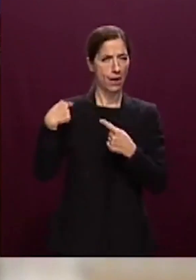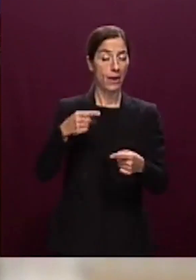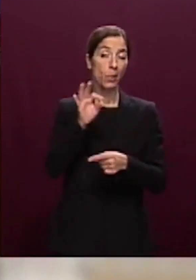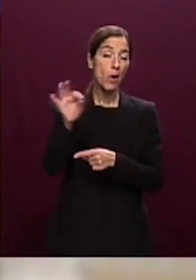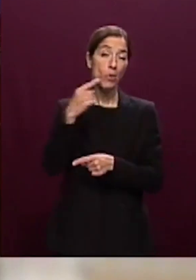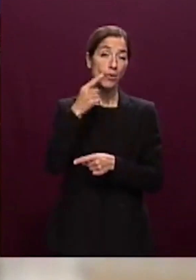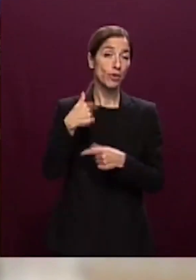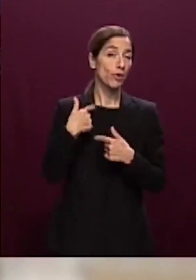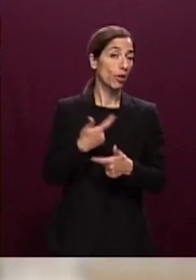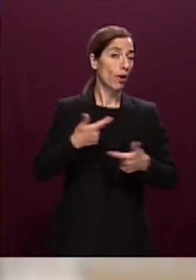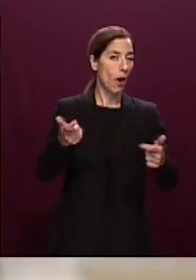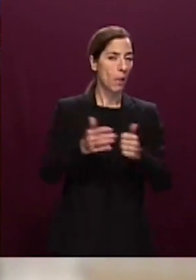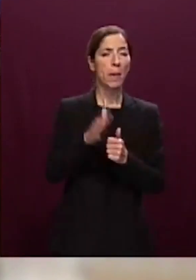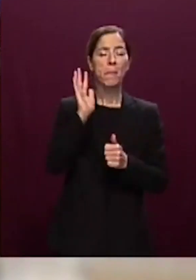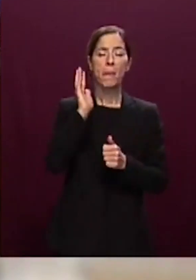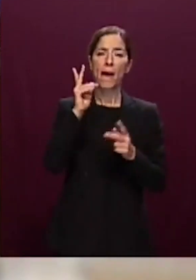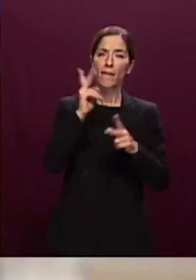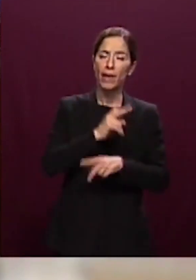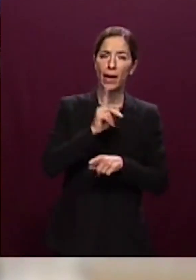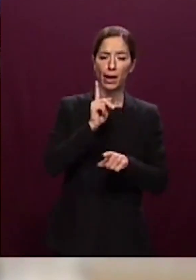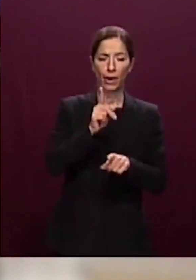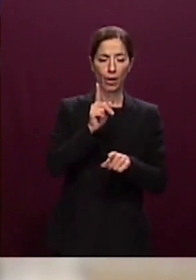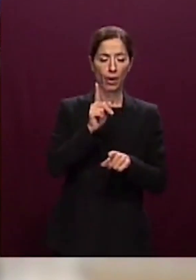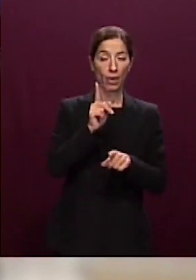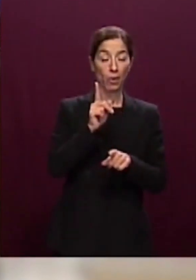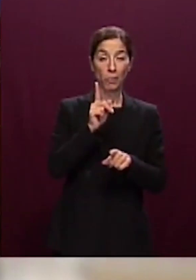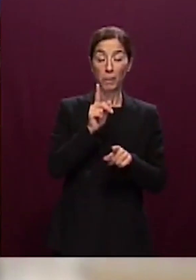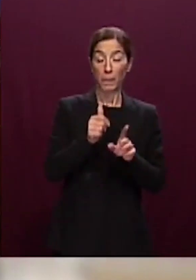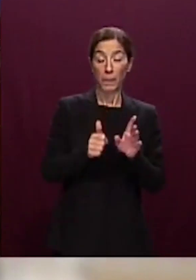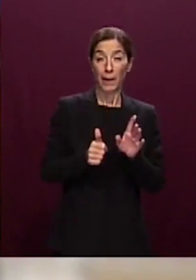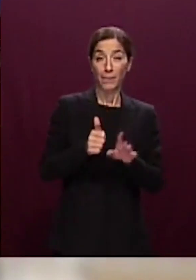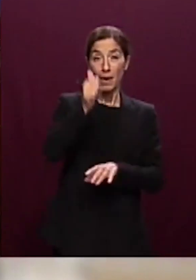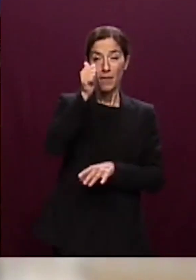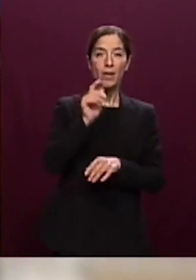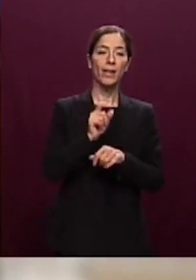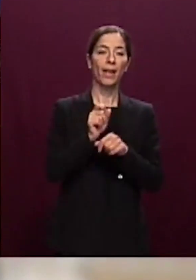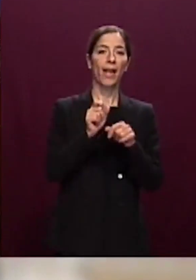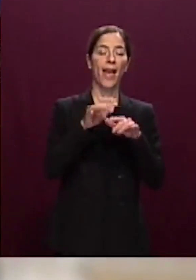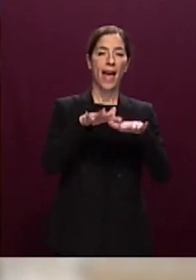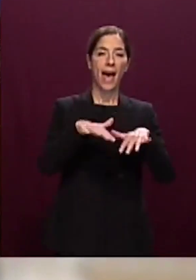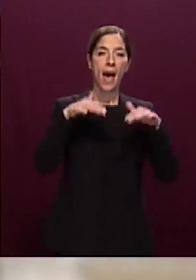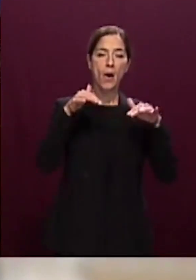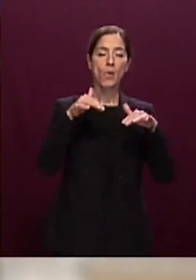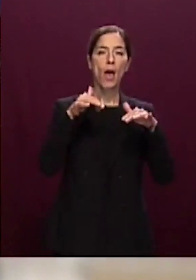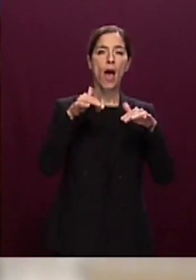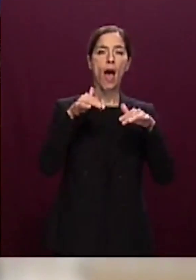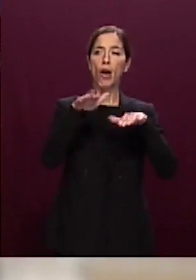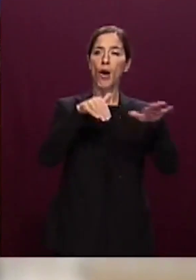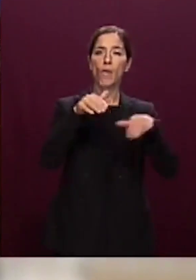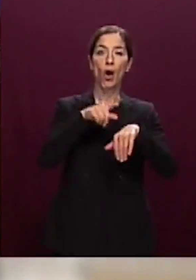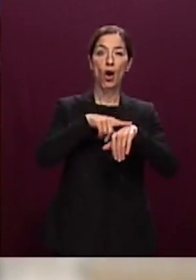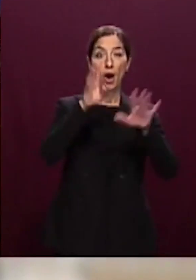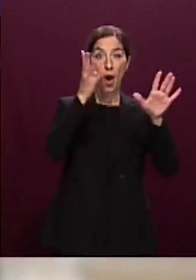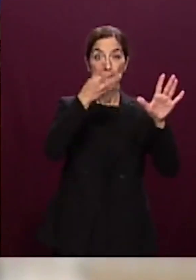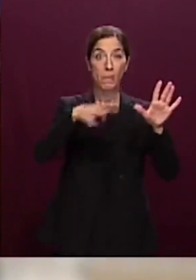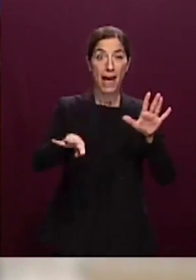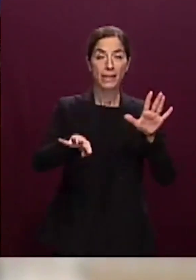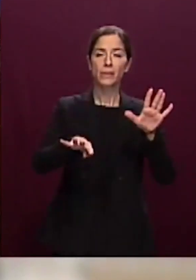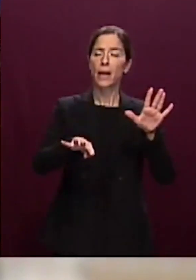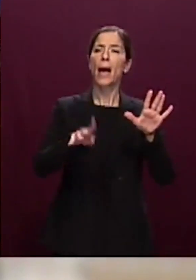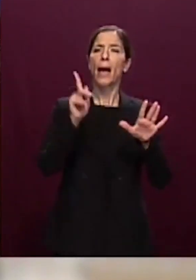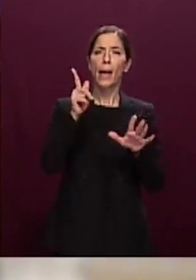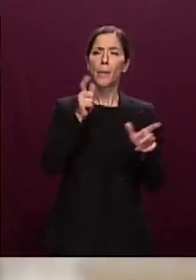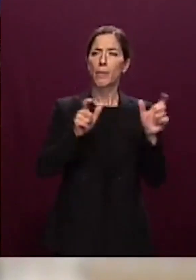che addirittura senza alcuna motivazione l'aula È convocata alle 9:30 con le dichiarazioni del presidente del consiglio e Come